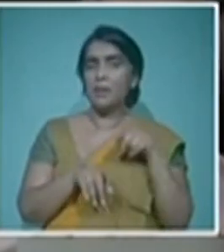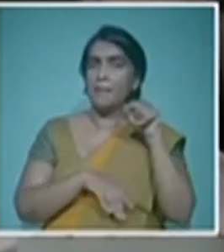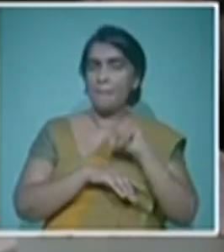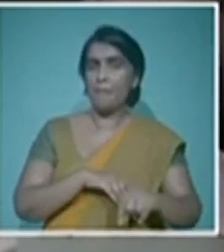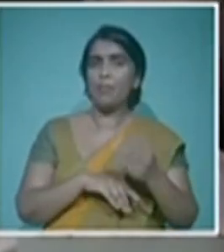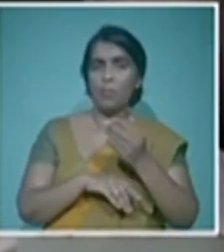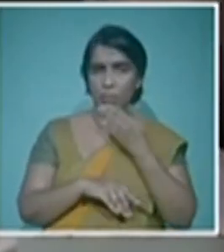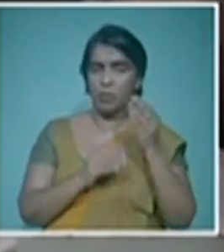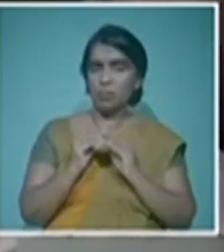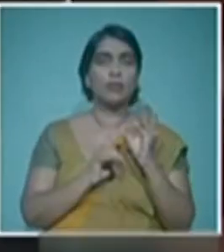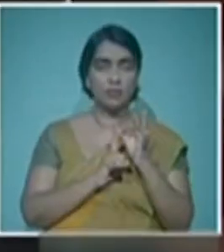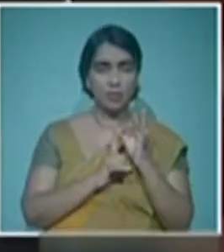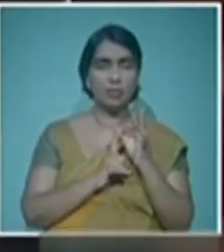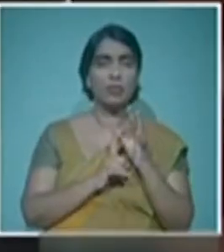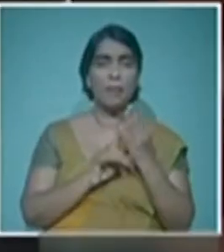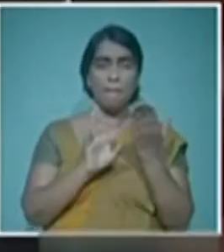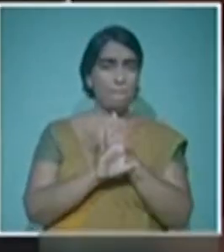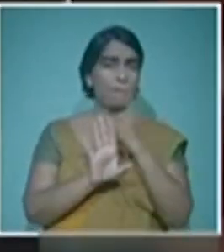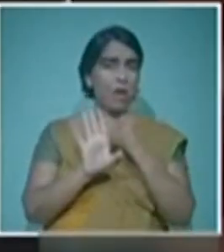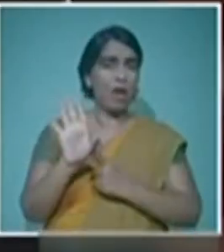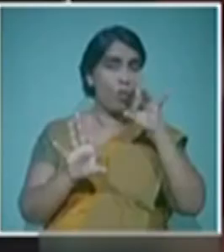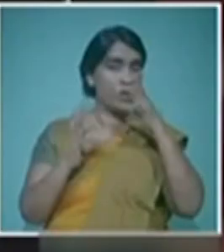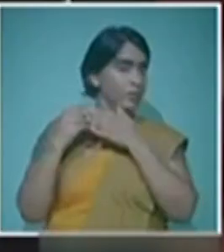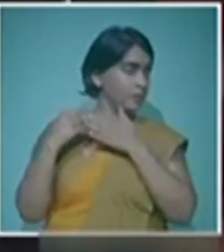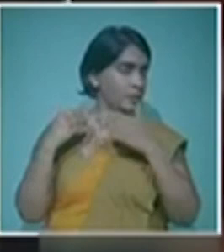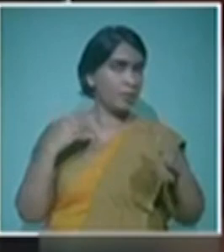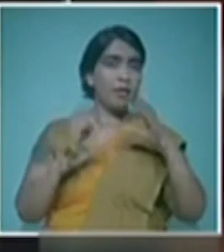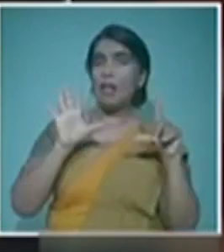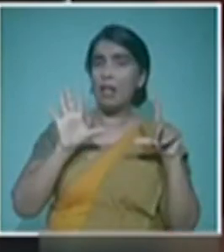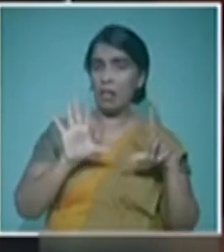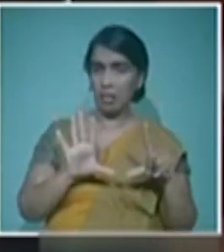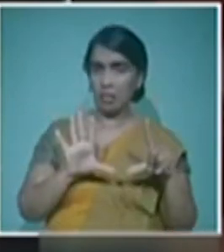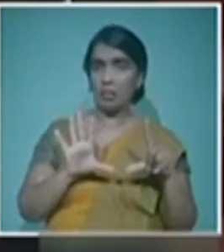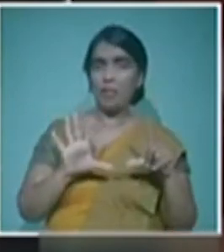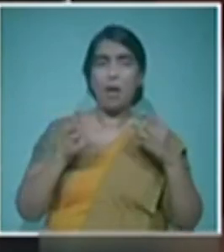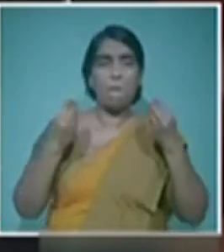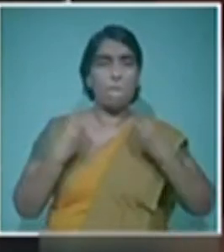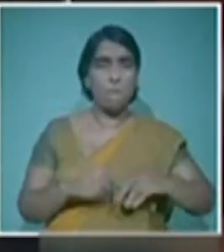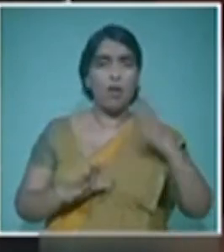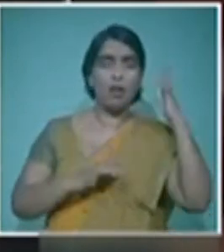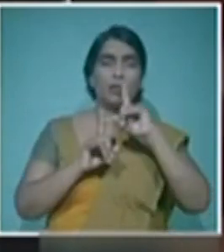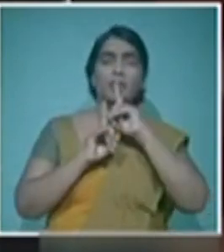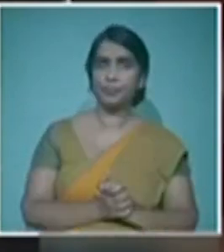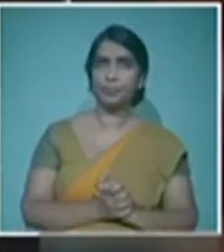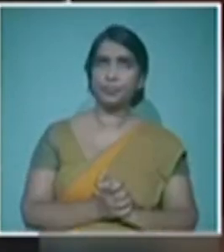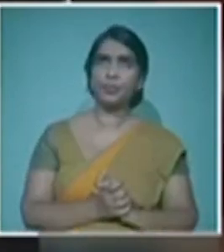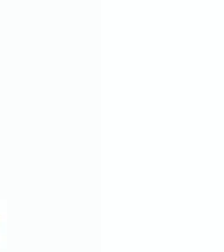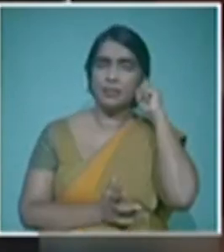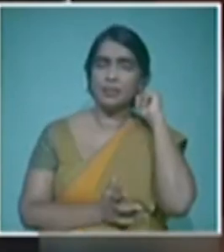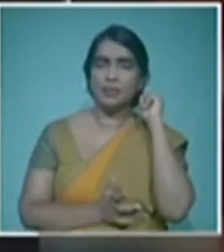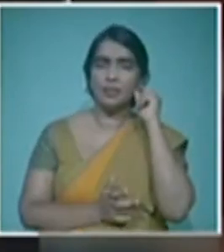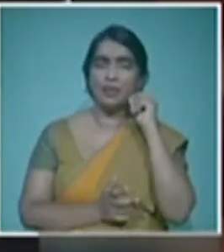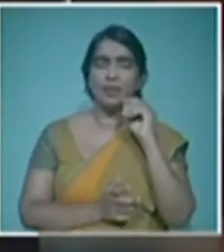කරගන්න පුළුවන් ඒ විකල්ප දෙකෙන් එකකට. පසුගිය අවුරුදු 100 ඇතුළත රටවල් 7යි බංගලොත් කියලා ලෝකයට ප්‍රකාශ කරලා කටහැරලා කිව්වේ. ලැජ්ජ